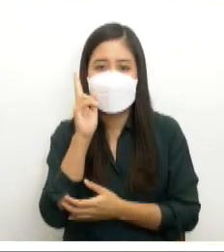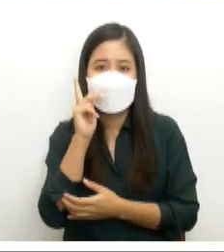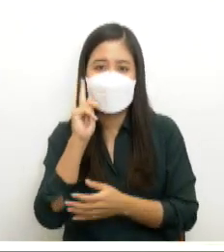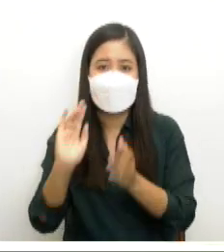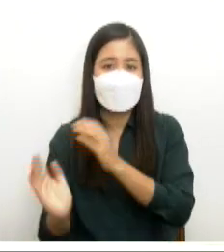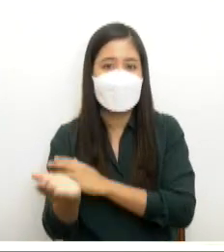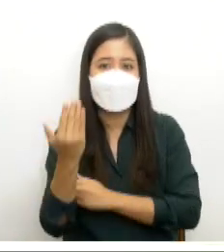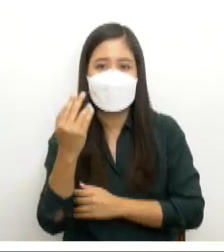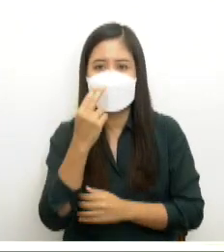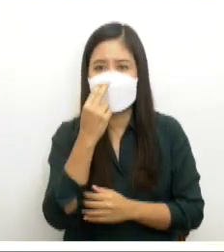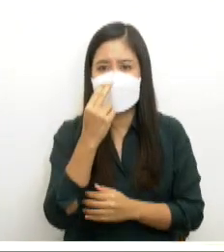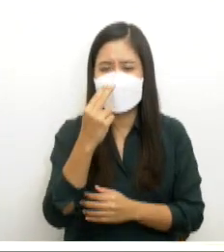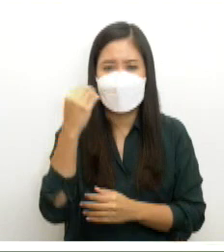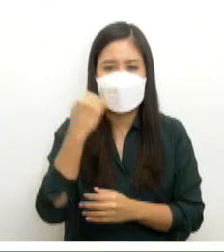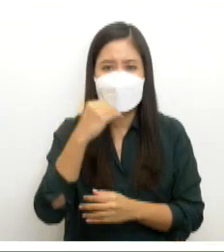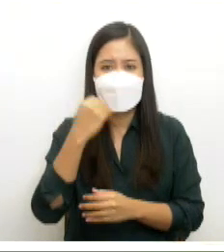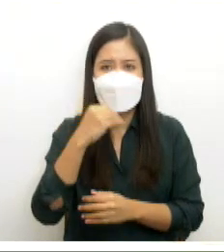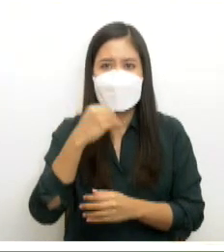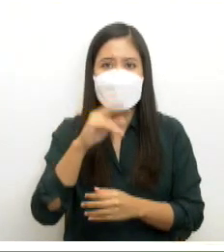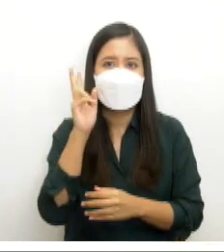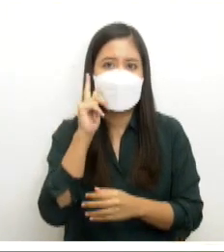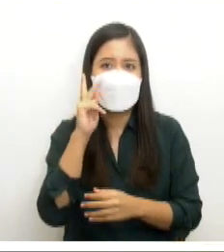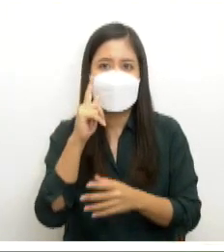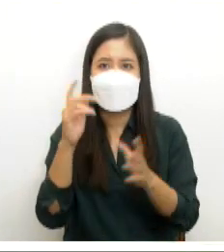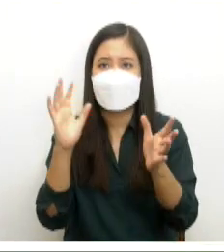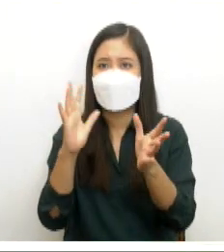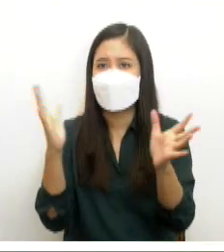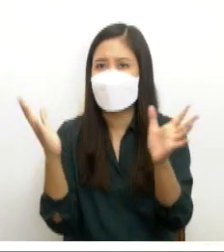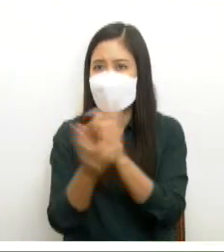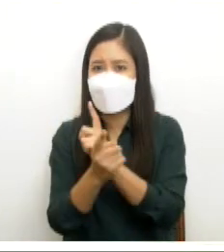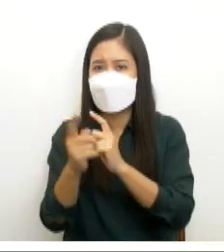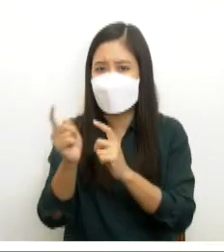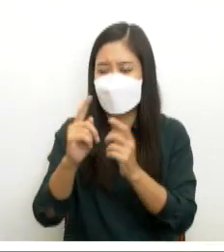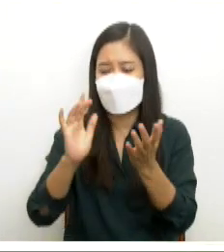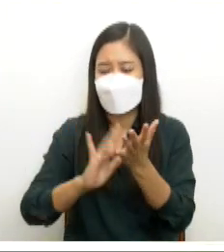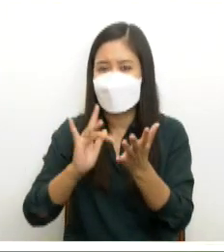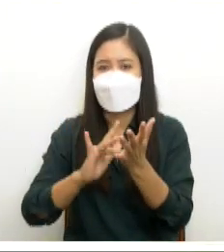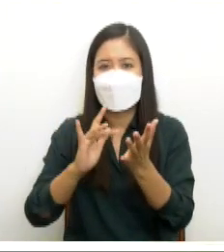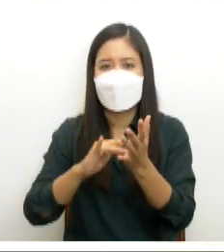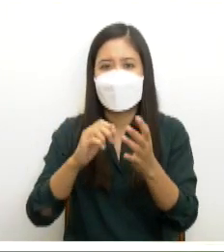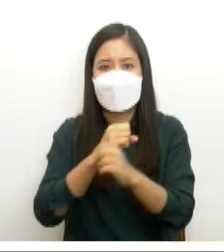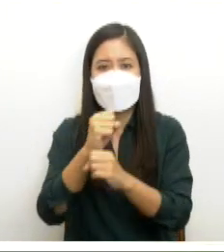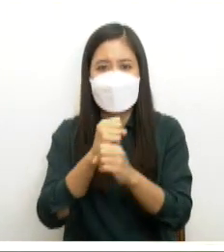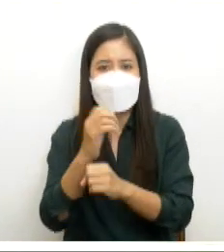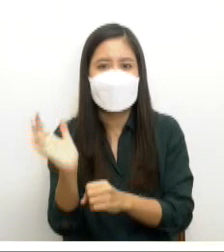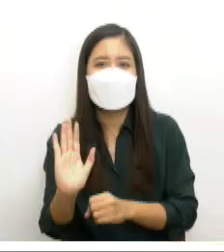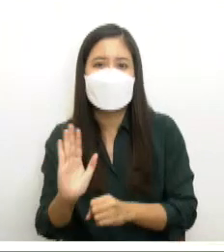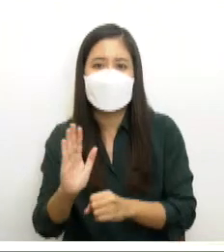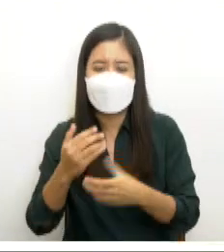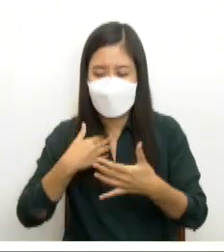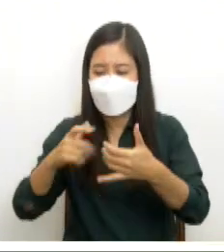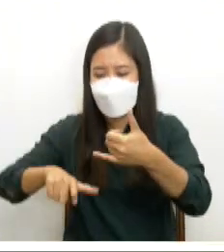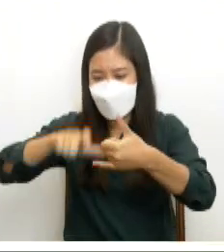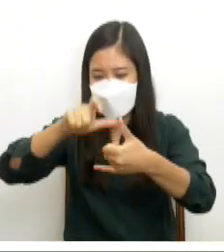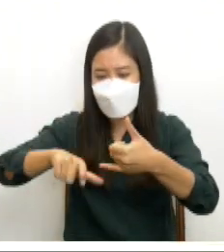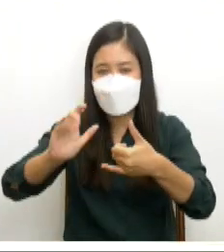ก็เห็นได้ว่าทุกเหตุการณ์ข่าวที่วุ่นวายในสังคมขณะนี้เกิดจากยาเสพติดทั้งสิ้นเกิดจากปัญหาพฤติกรรมบุคคล